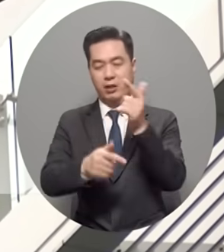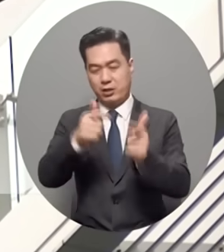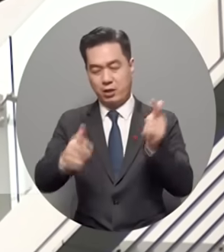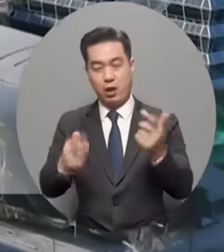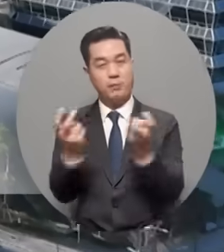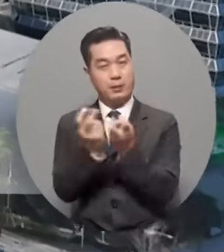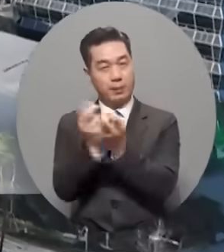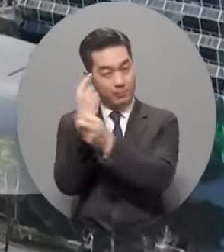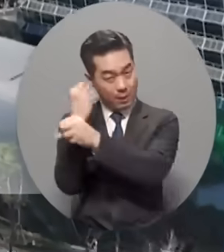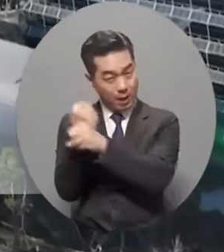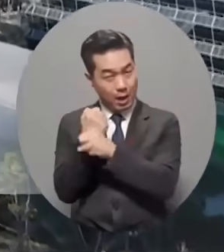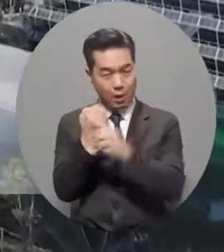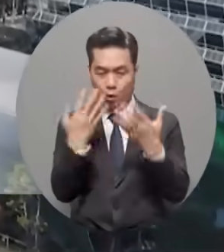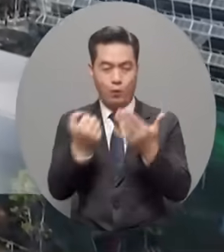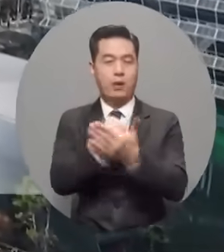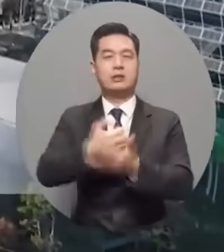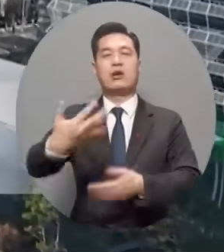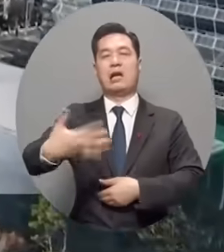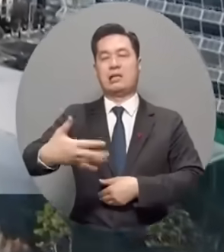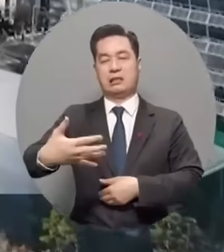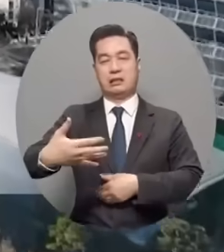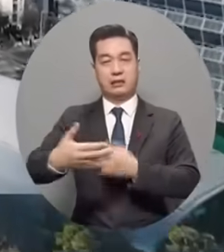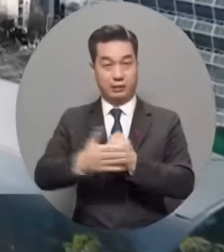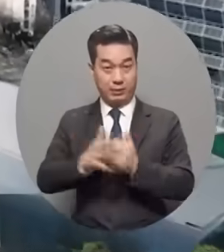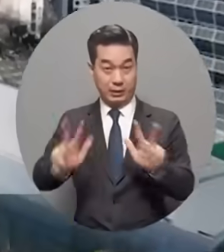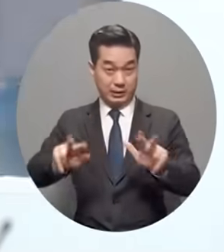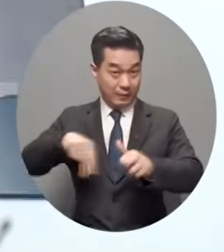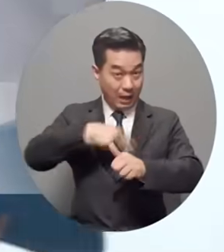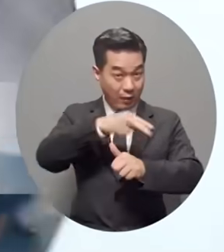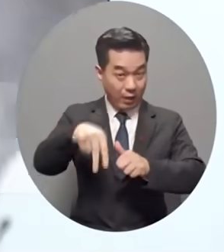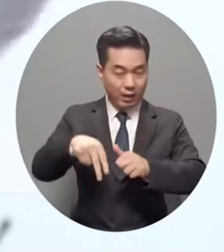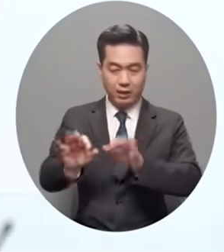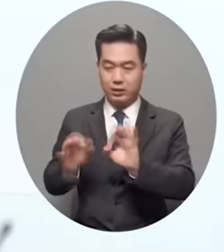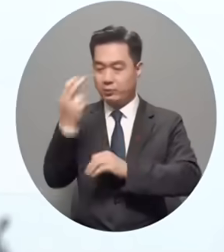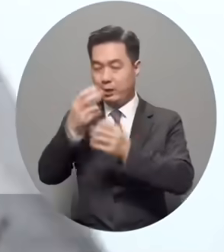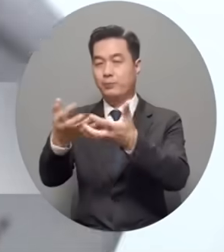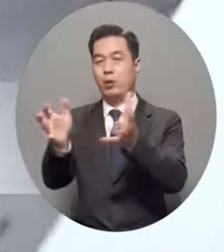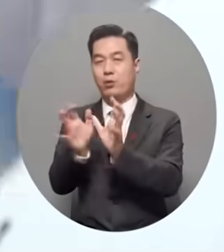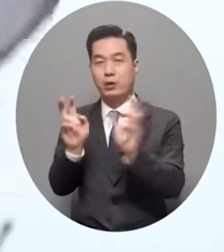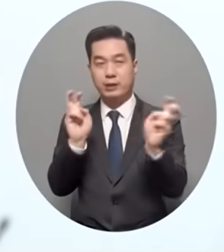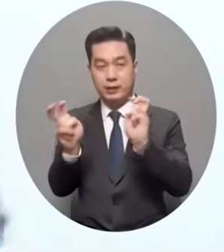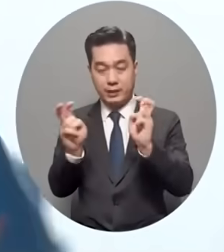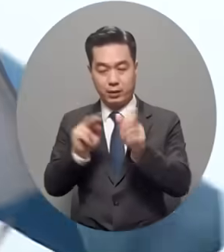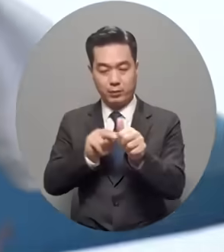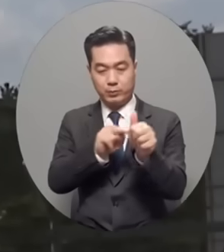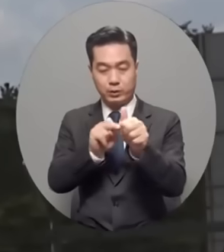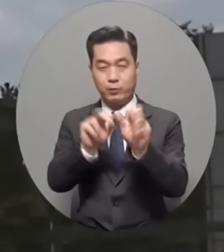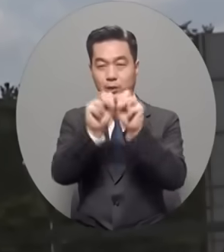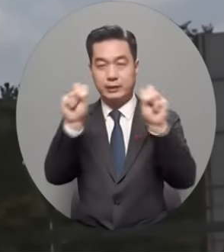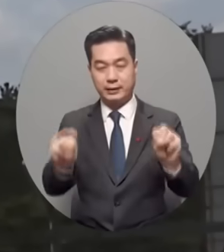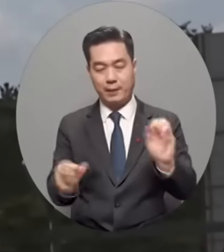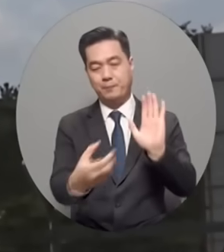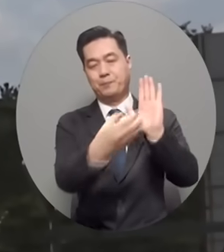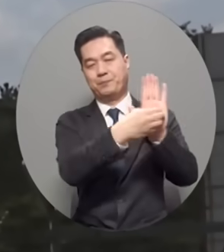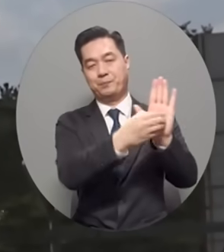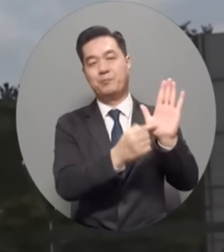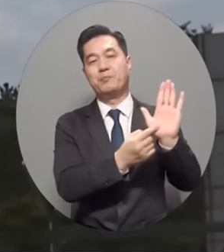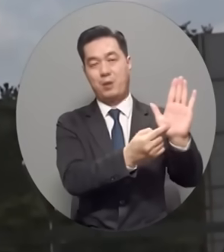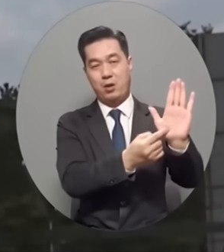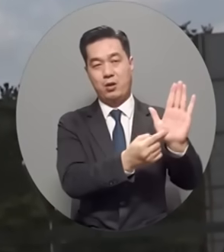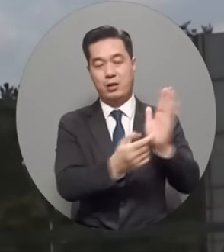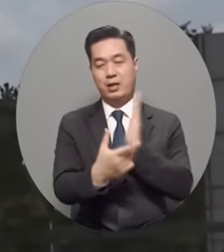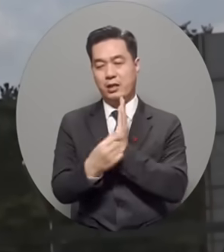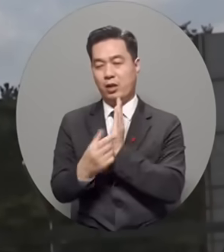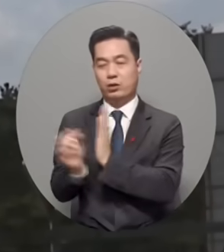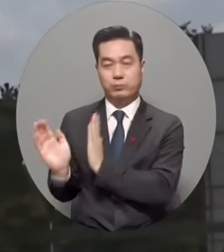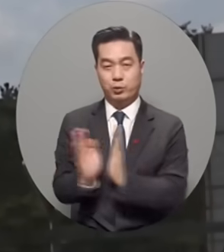중이지만 확정된 것은 없다며 현재 상황을 금감원 기업정보 시스템에 공시했습니다. 앞서 태영은 현금을 마련하기